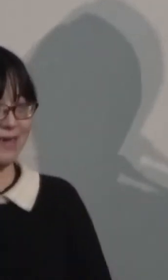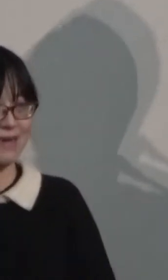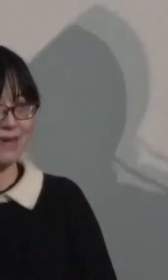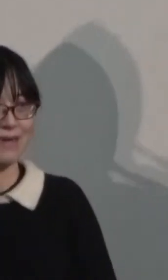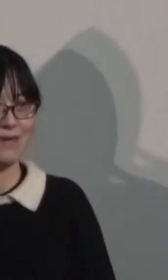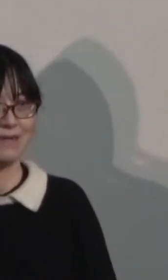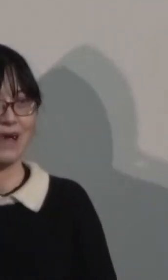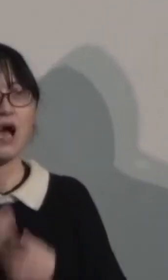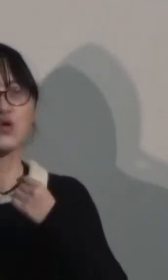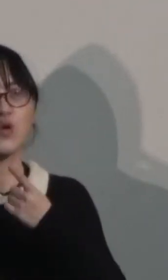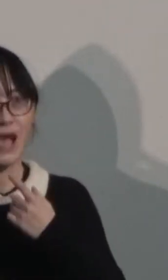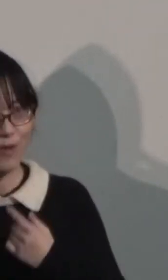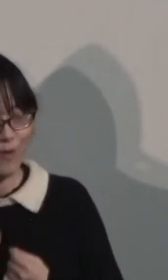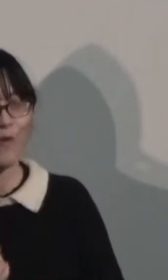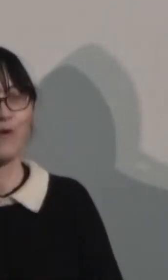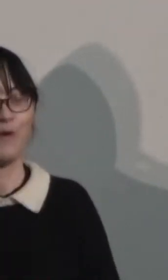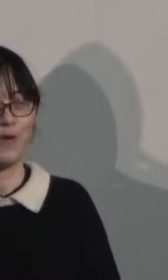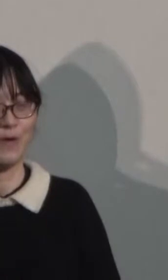ええ、そうなの。